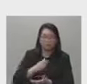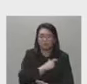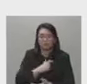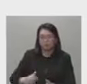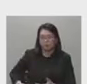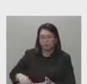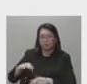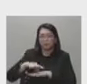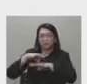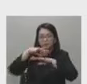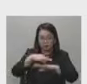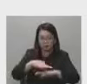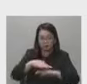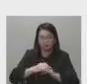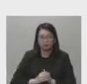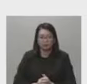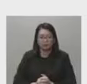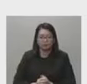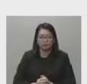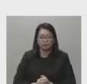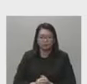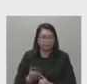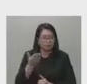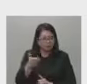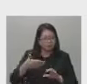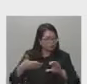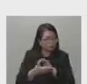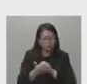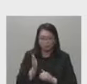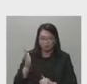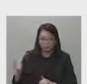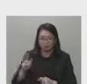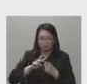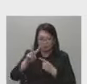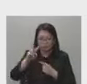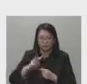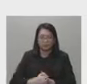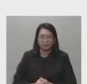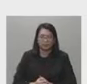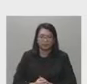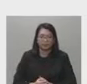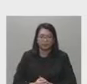แต่งตั้งเปิดชุดที่2เลยครับฉบับที่2